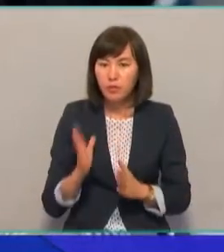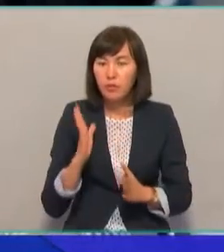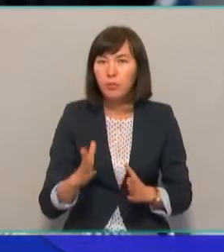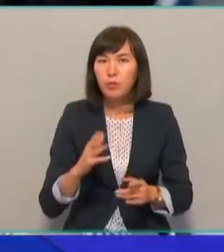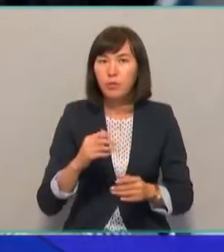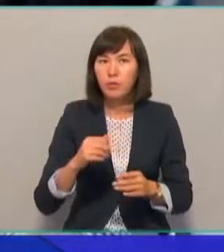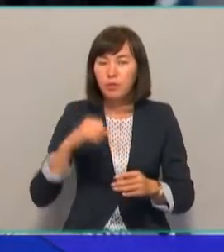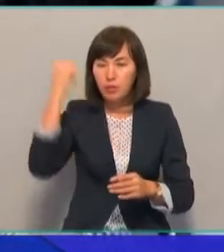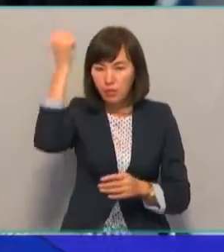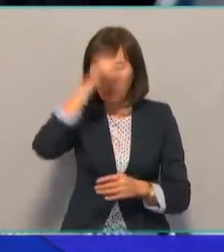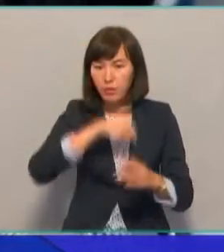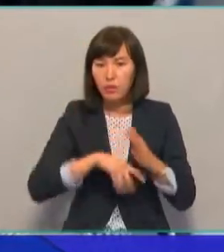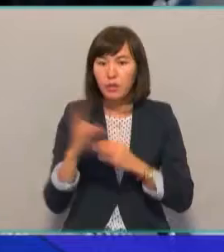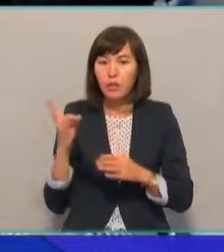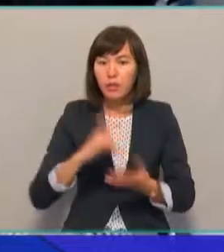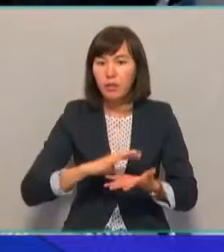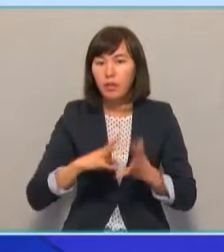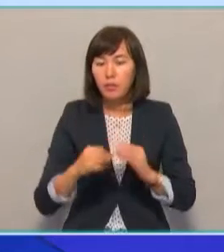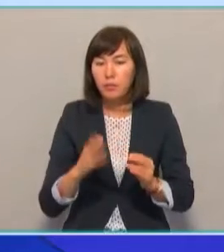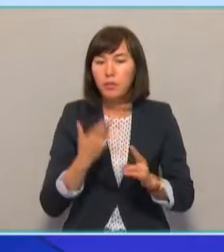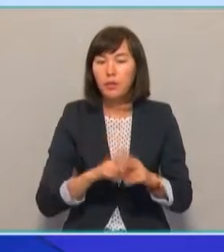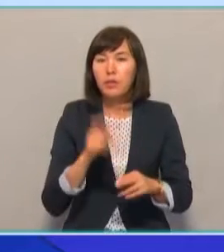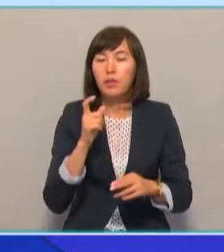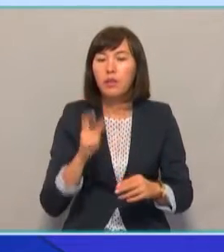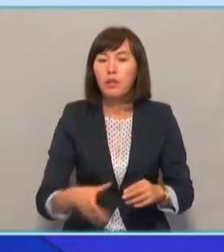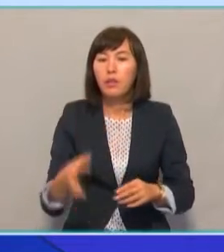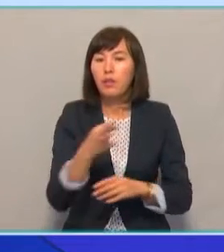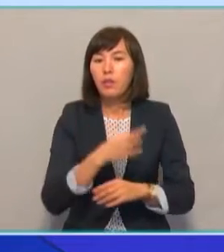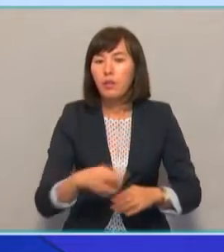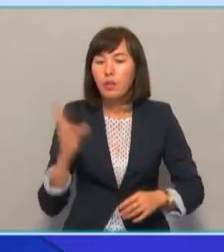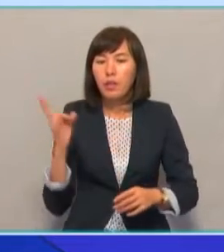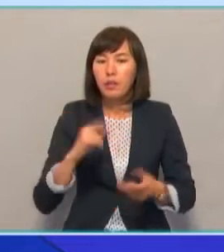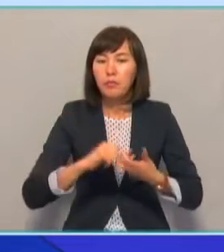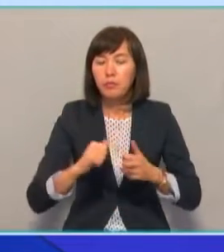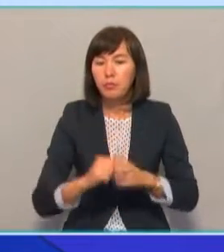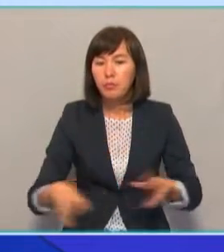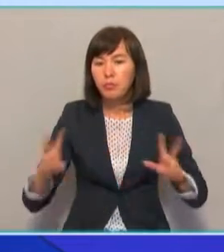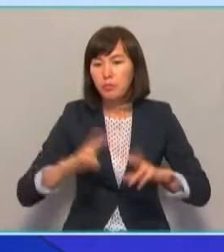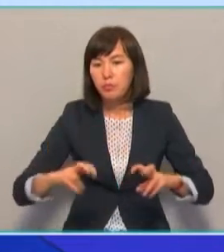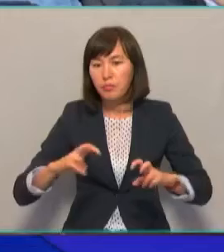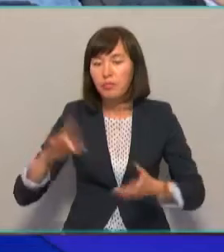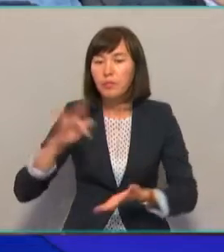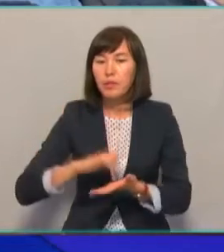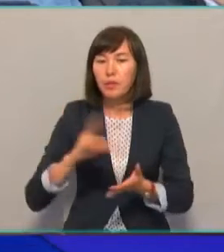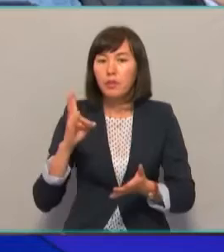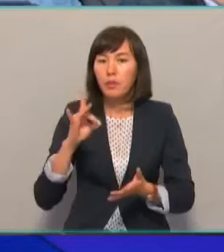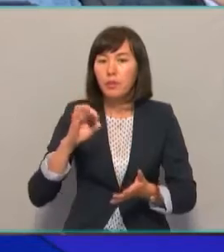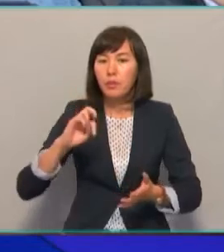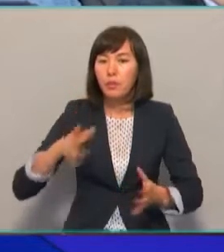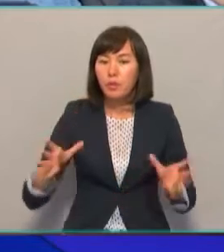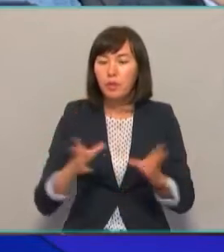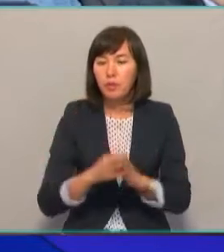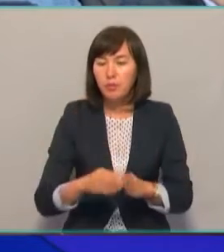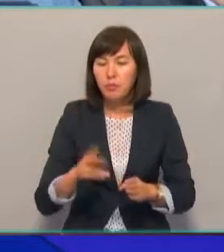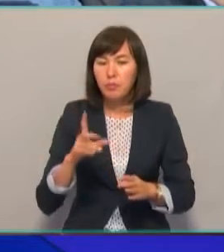Жыл басынан бері деструктивті діни ағым тізімінде тұрған азаматтармен облыстық дін мәселелерін зерттеу орталығы теолог мамандармен